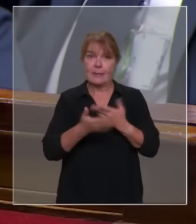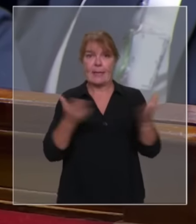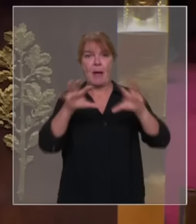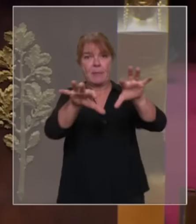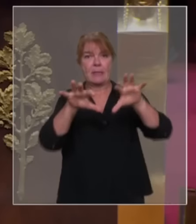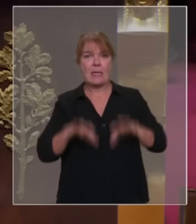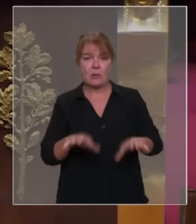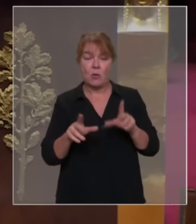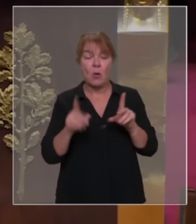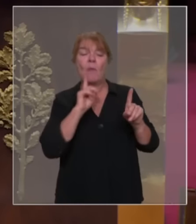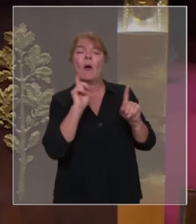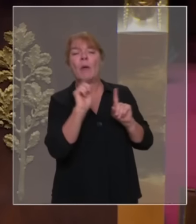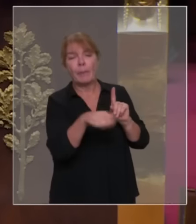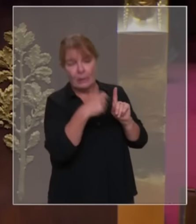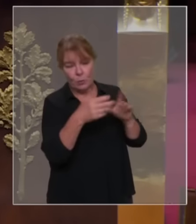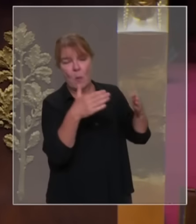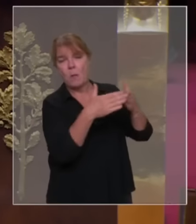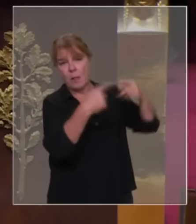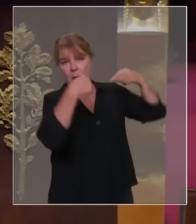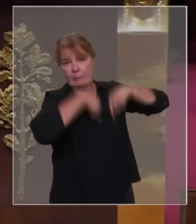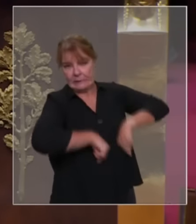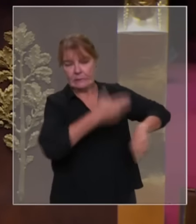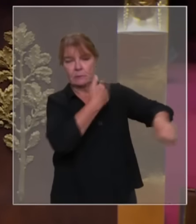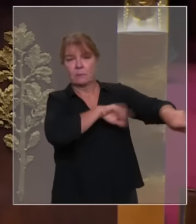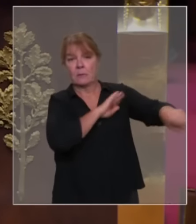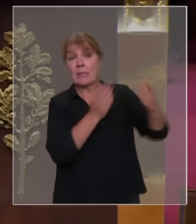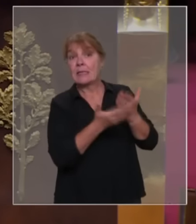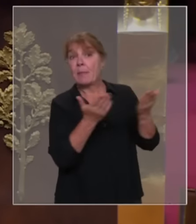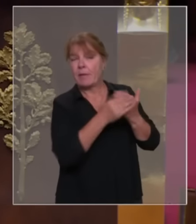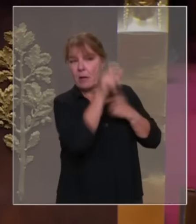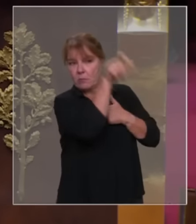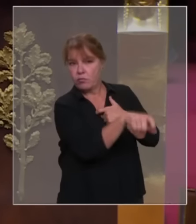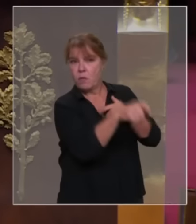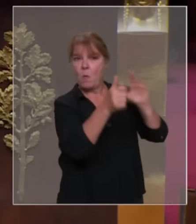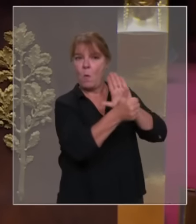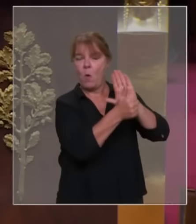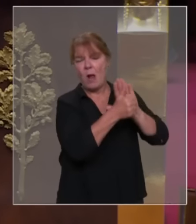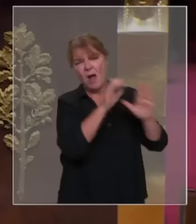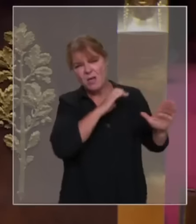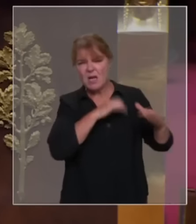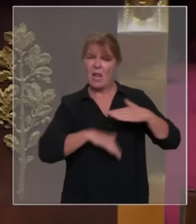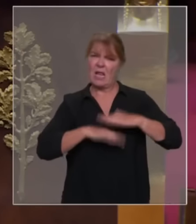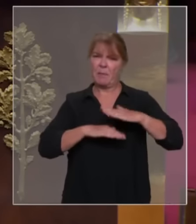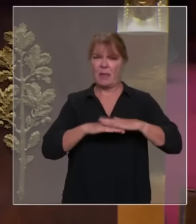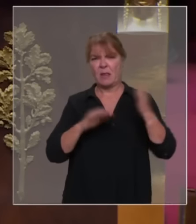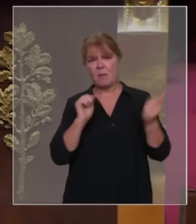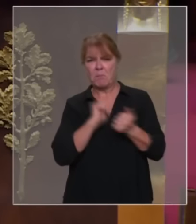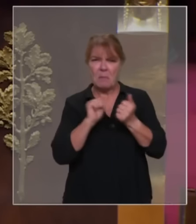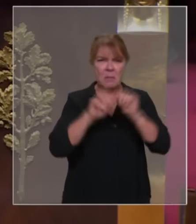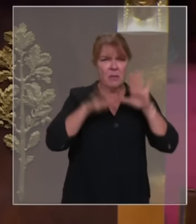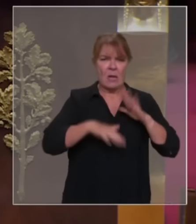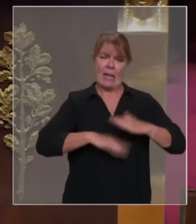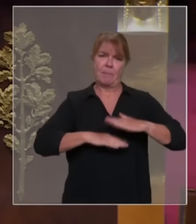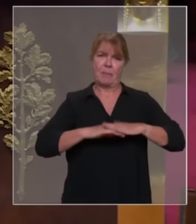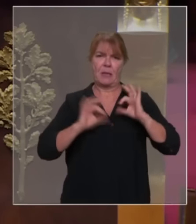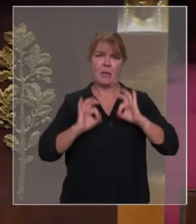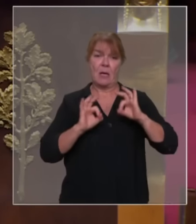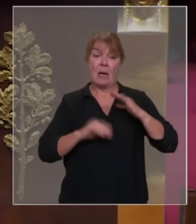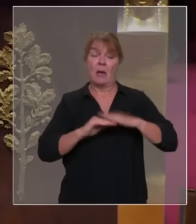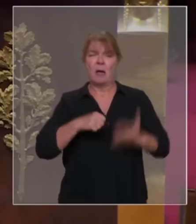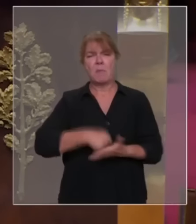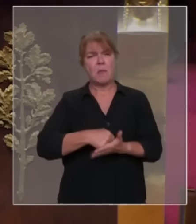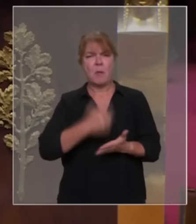gouvernement, sous la coordination du ministre chargé de la simplification, de limiter au strict minimum, je dis bien au